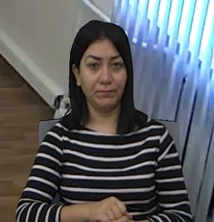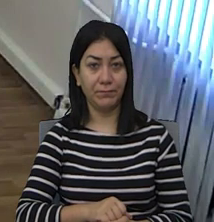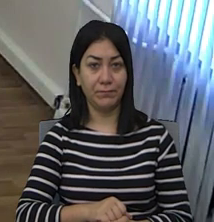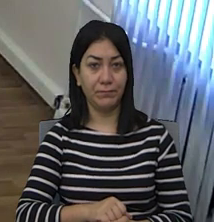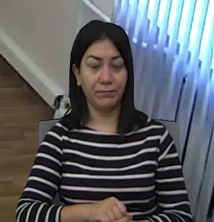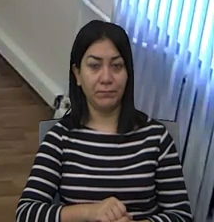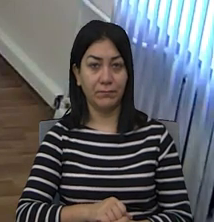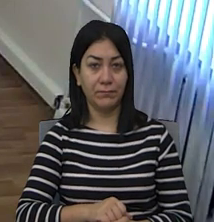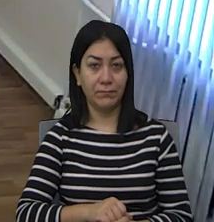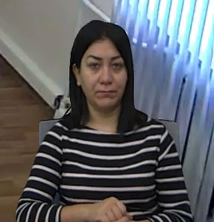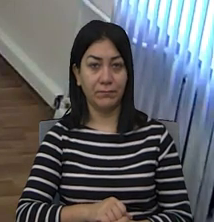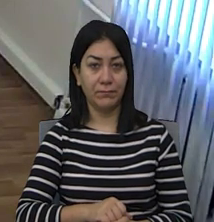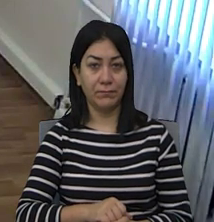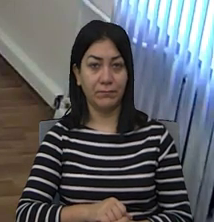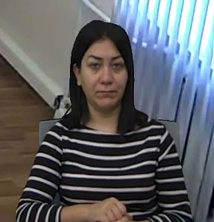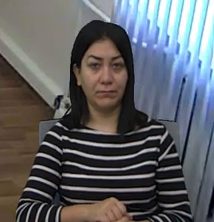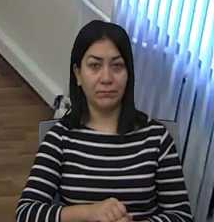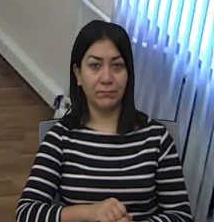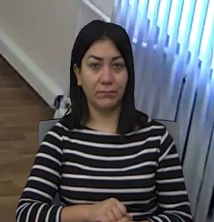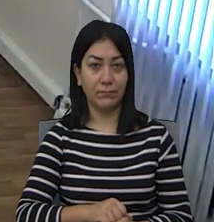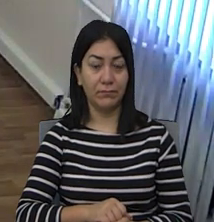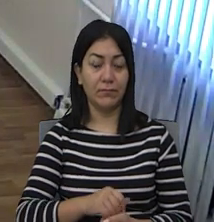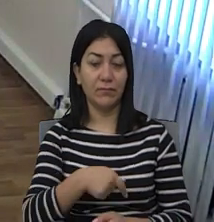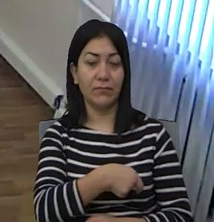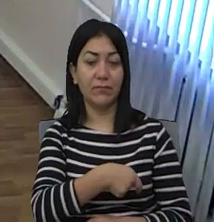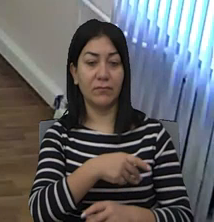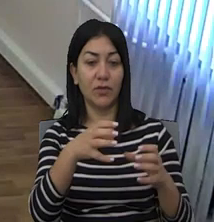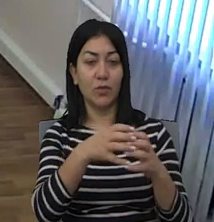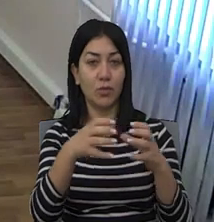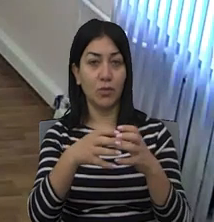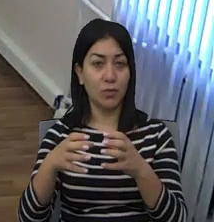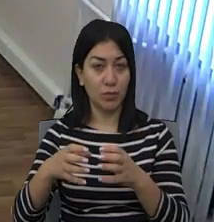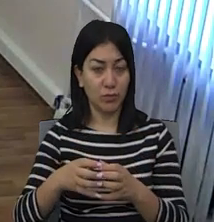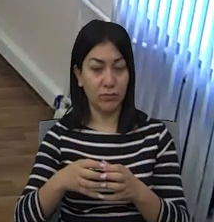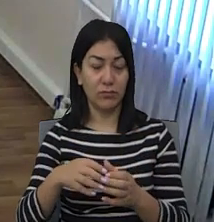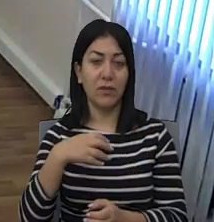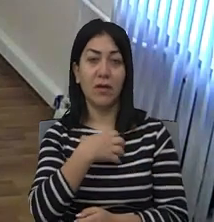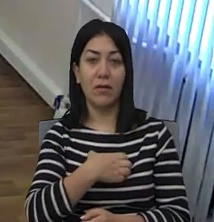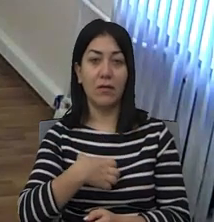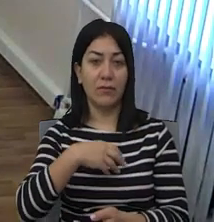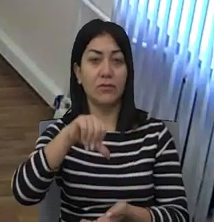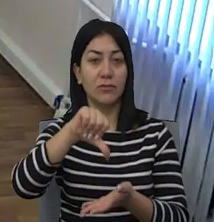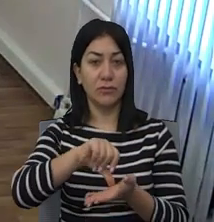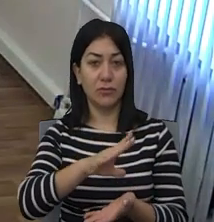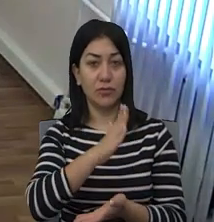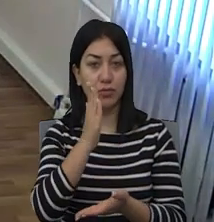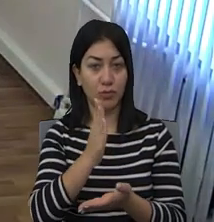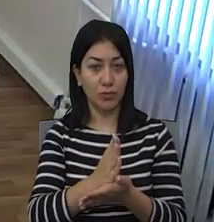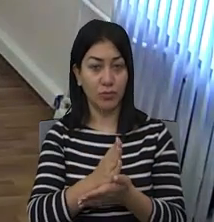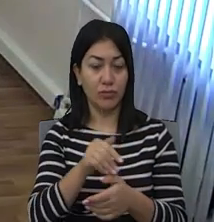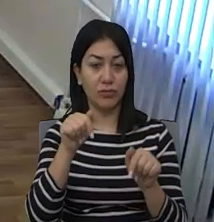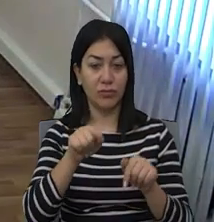country's democratic system. Կուսակցությունները, քաղաքական կուսակցությունները էական դերակատարում ունեն այս